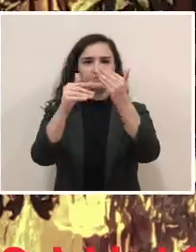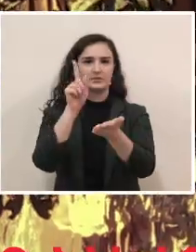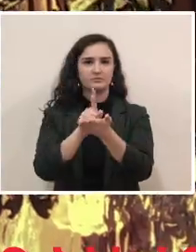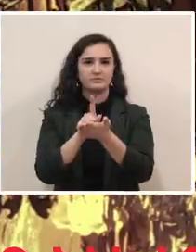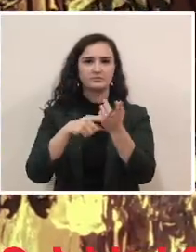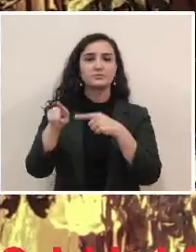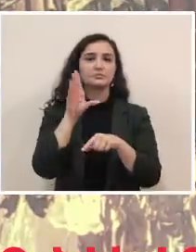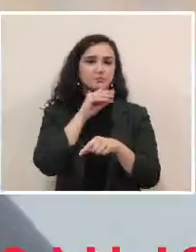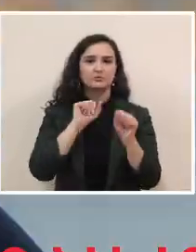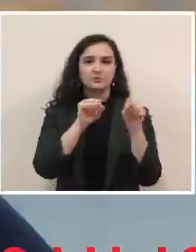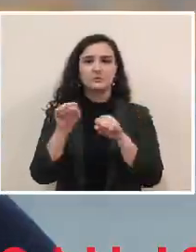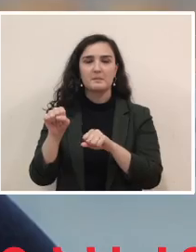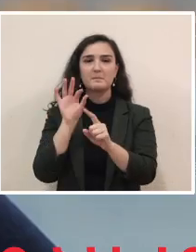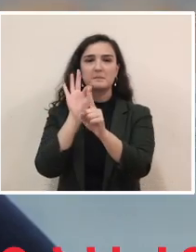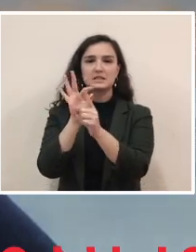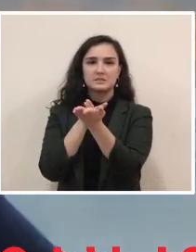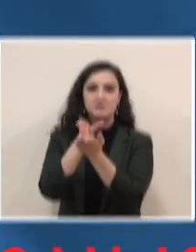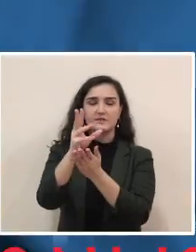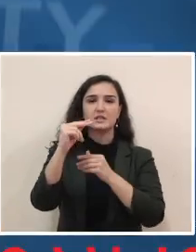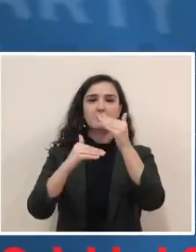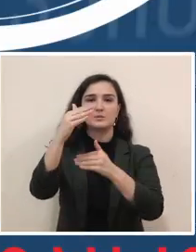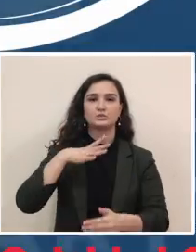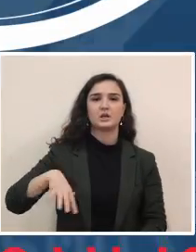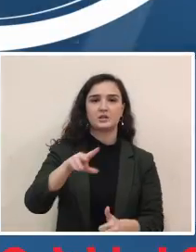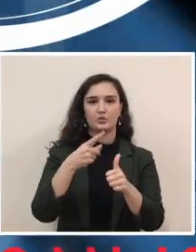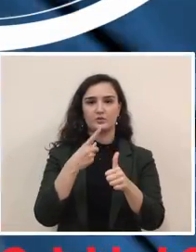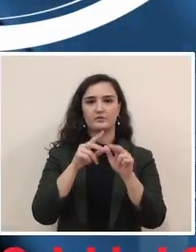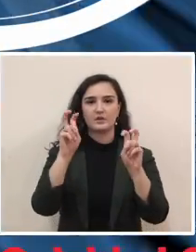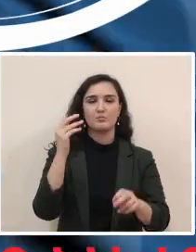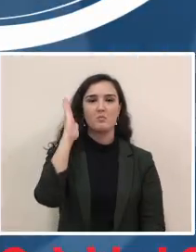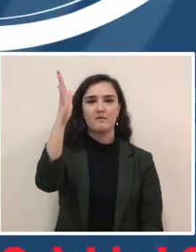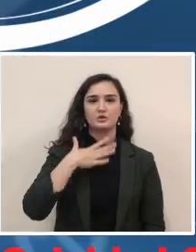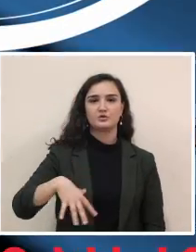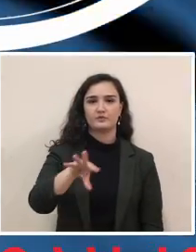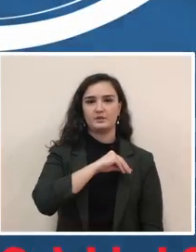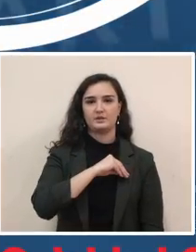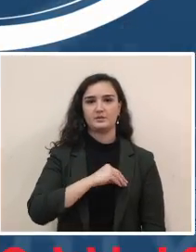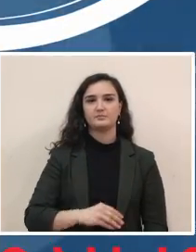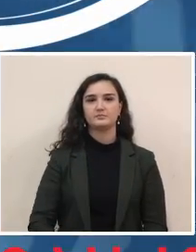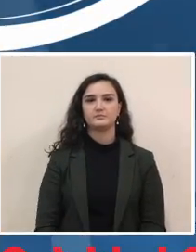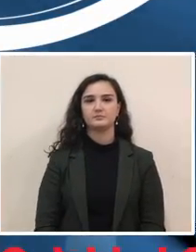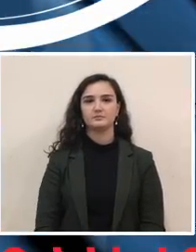ამოუხსნელი ამოცანები, მხოლოდ ასეა შესაძლებელი იმ მიზნის მიღწევა, რომელსაც წარმატებული საქართველო ჰქვია. მომავალი ჩვენია.